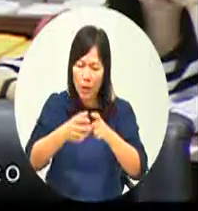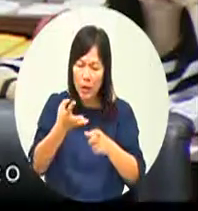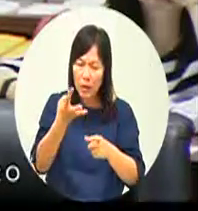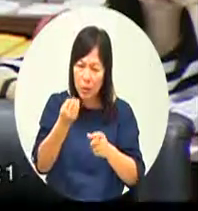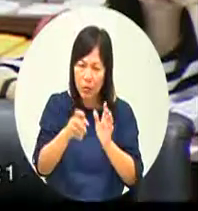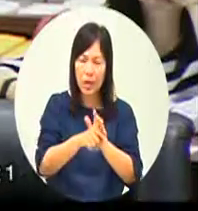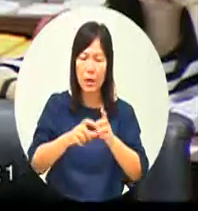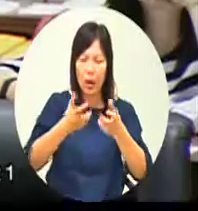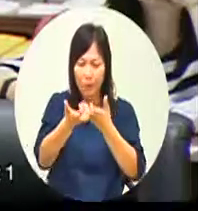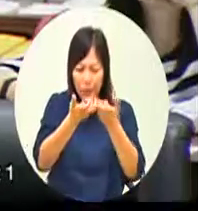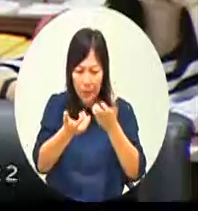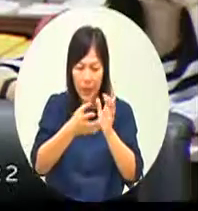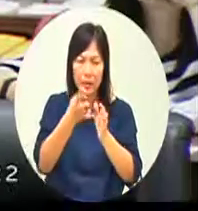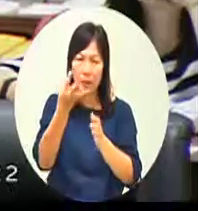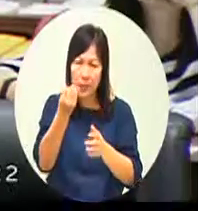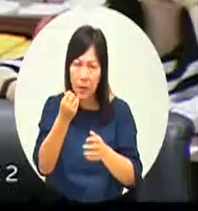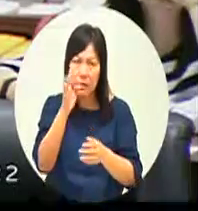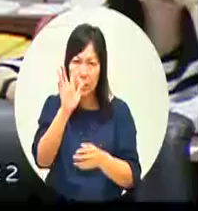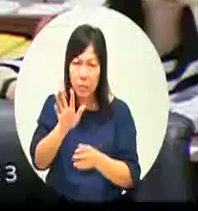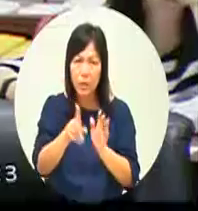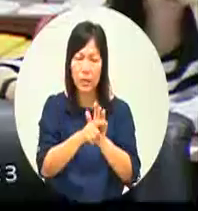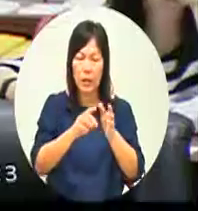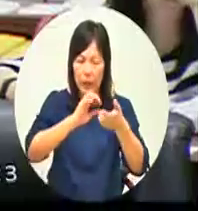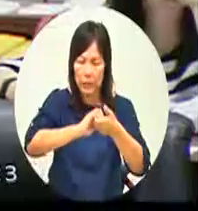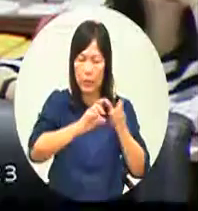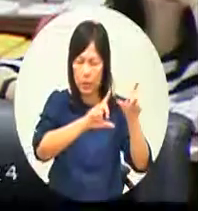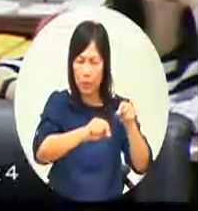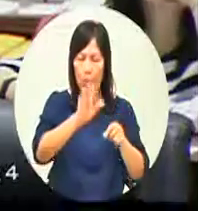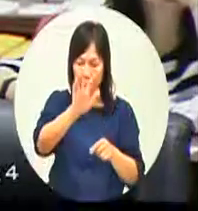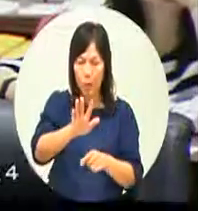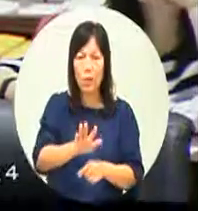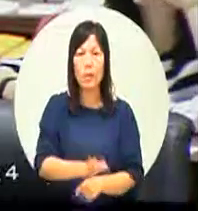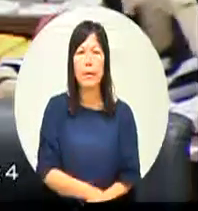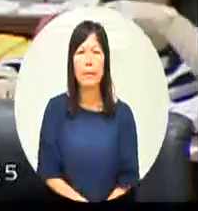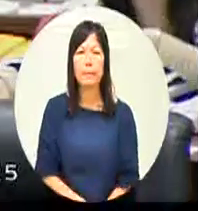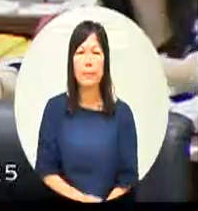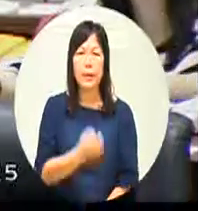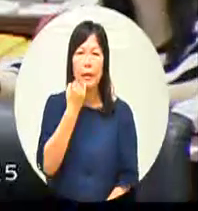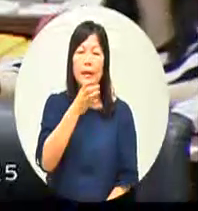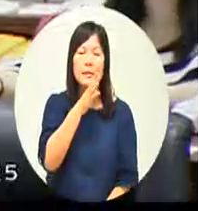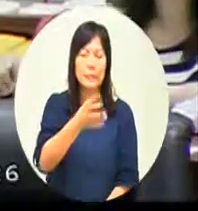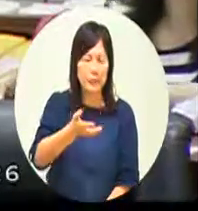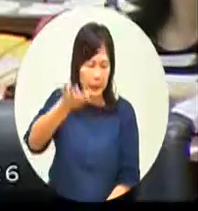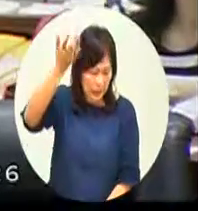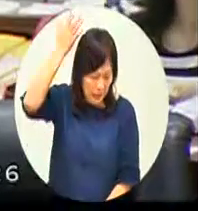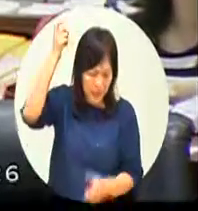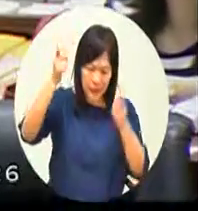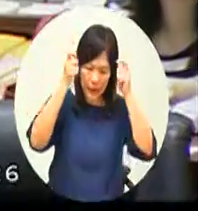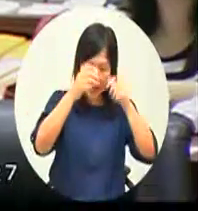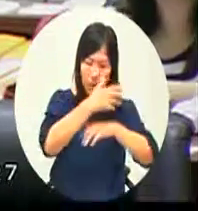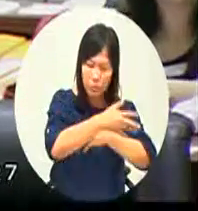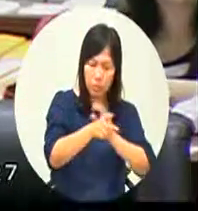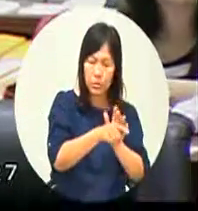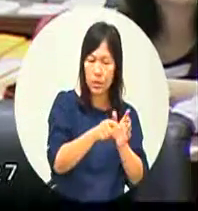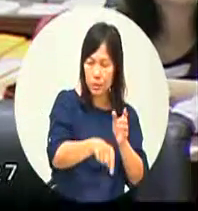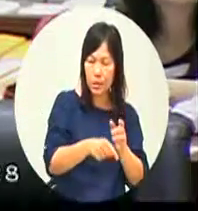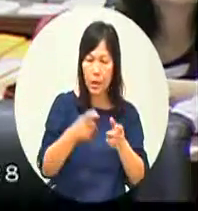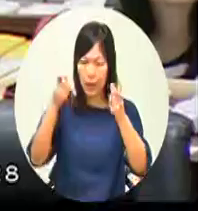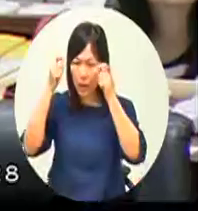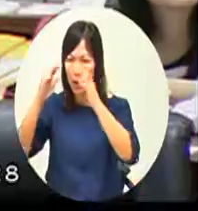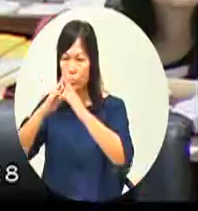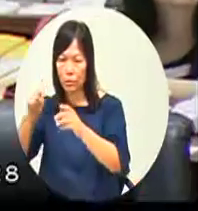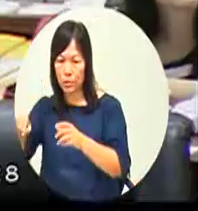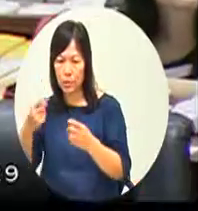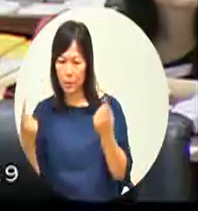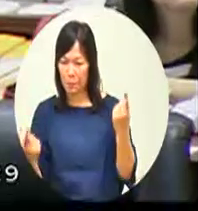比例偌济，这是有一定的原则的。那现在看起来是以前高雄县的这个。方法本来就比高雄市要优